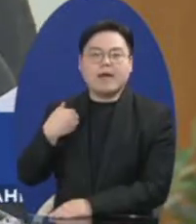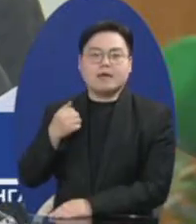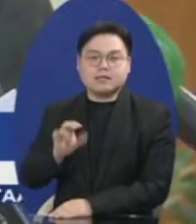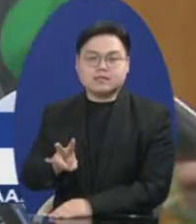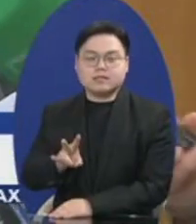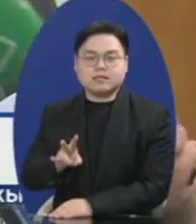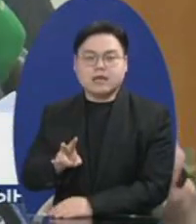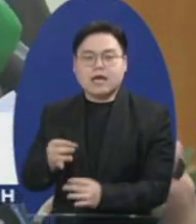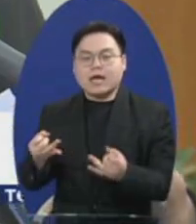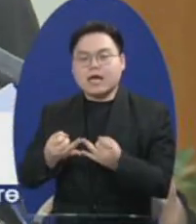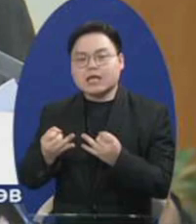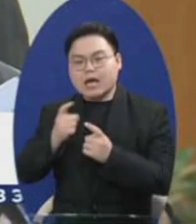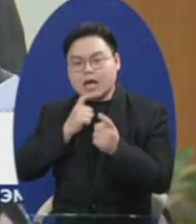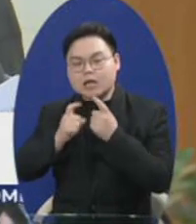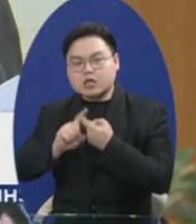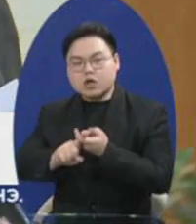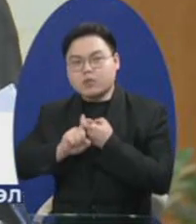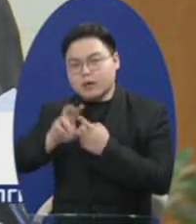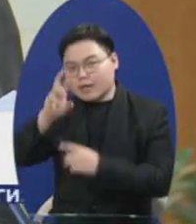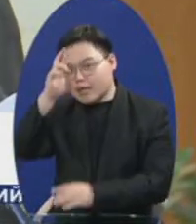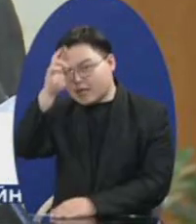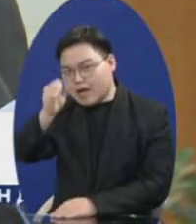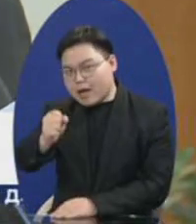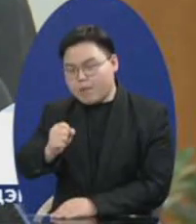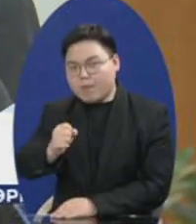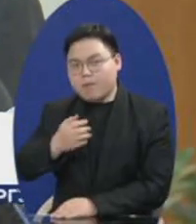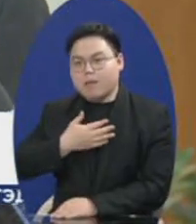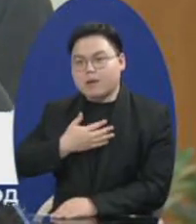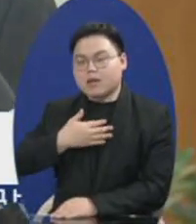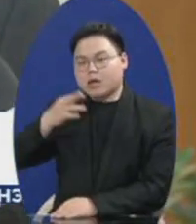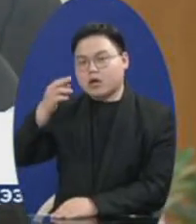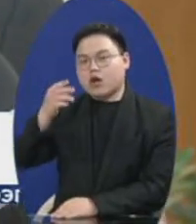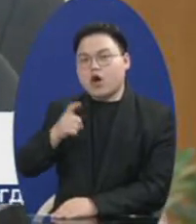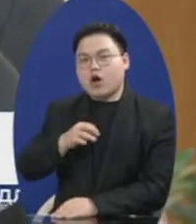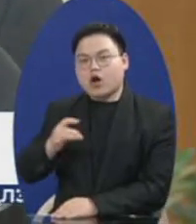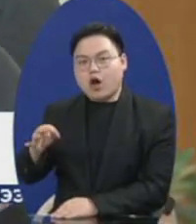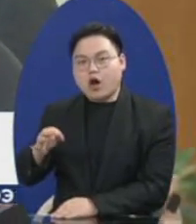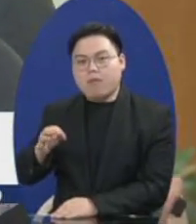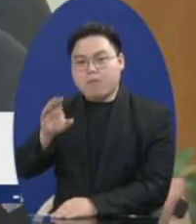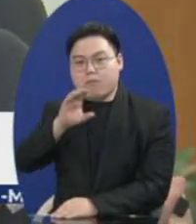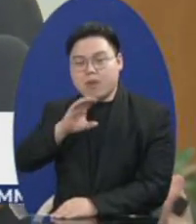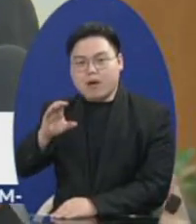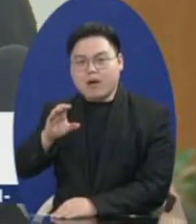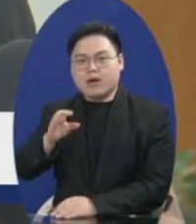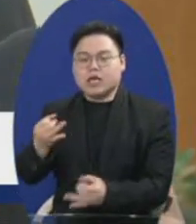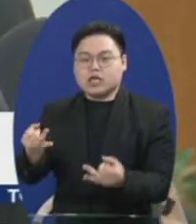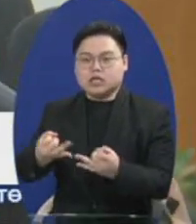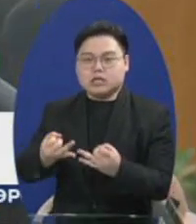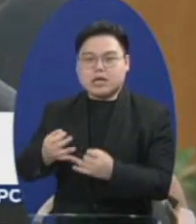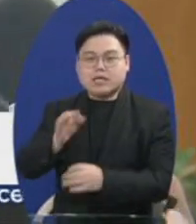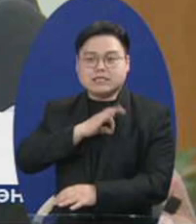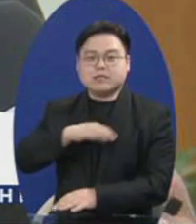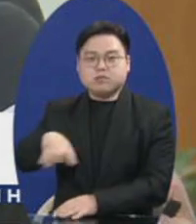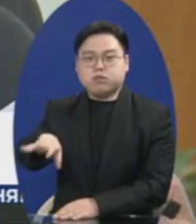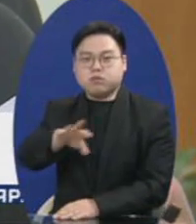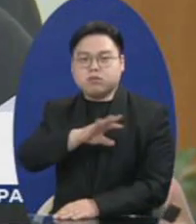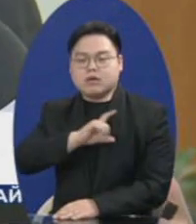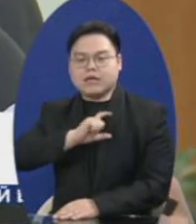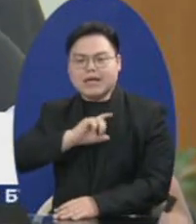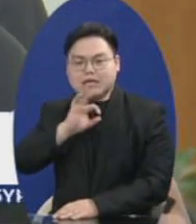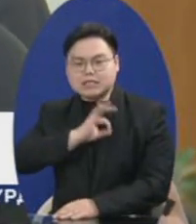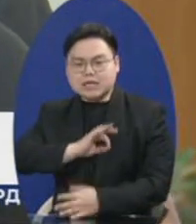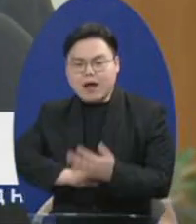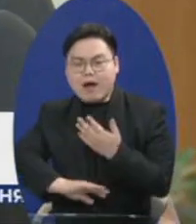холбооны яам, харилцаа холбооны зохицуулах хорооны зүгээс бол цахим орчинд иргэдийнхээ эрх ашгийг хамгаалах, мэдээллийг